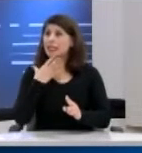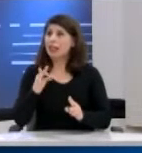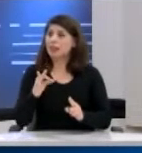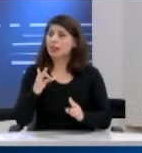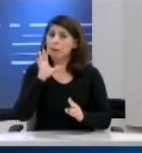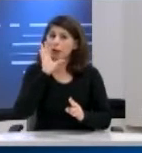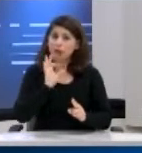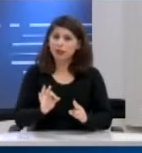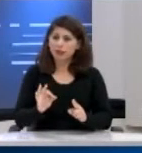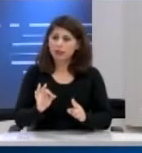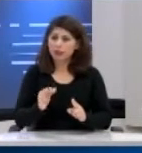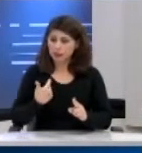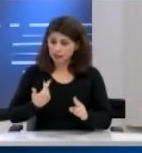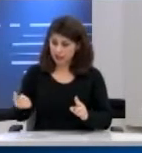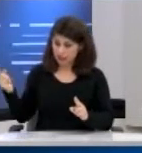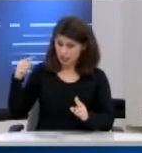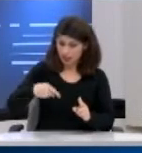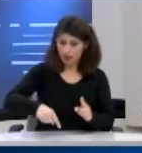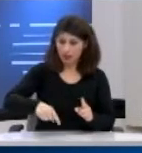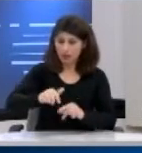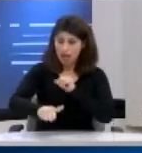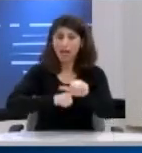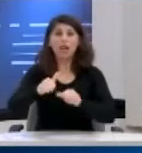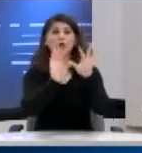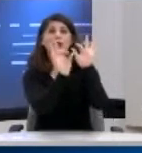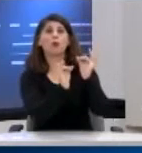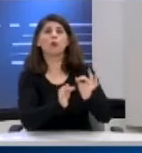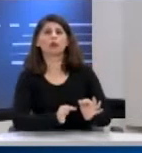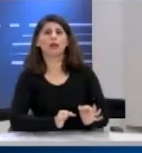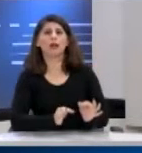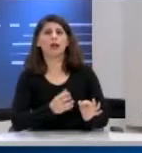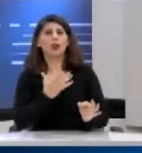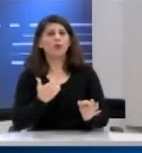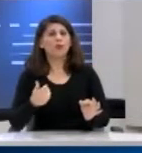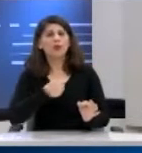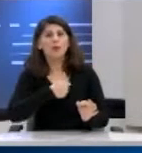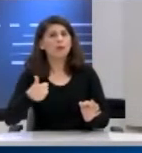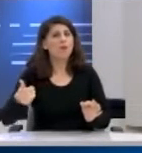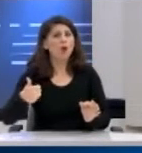ήρθαμε να ανατρέψουμε ένα μοντέλο που αφορούσε μόνο στις ευάλωτες κατηγορίες.